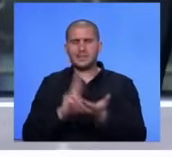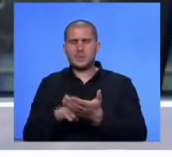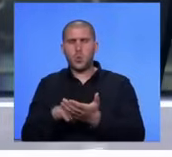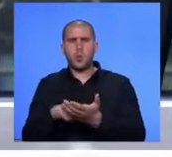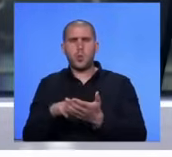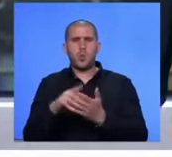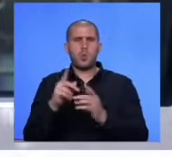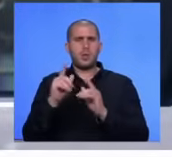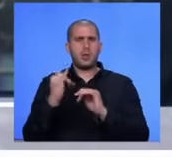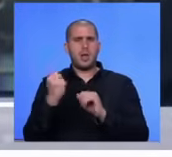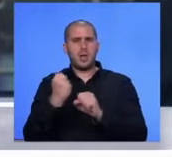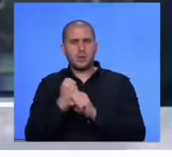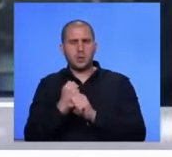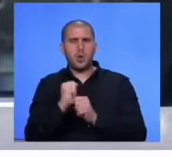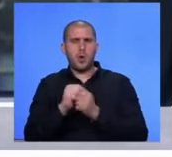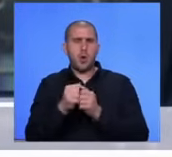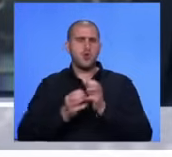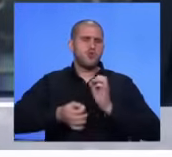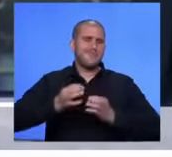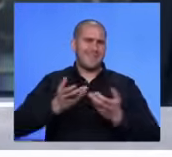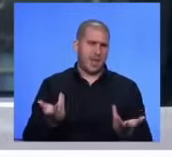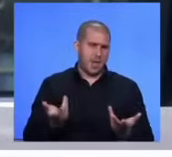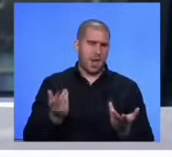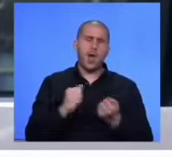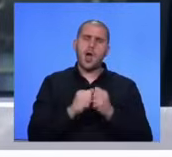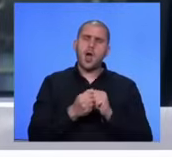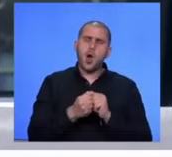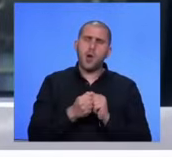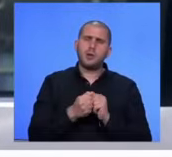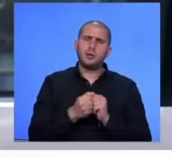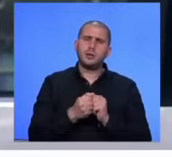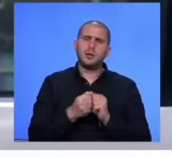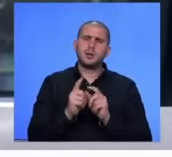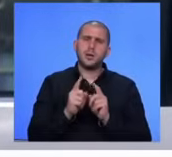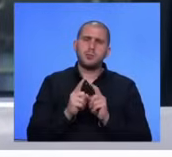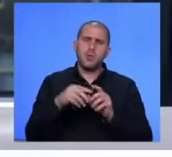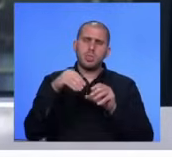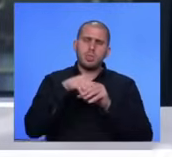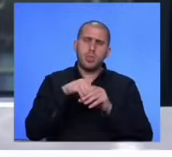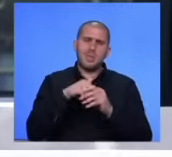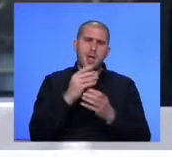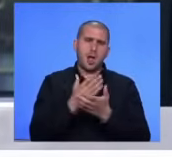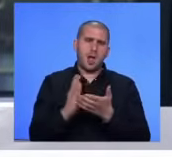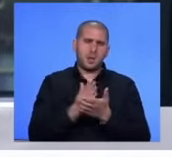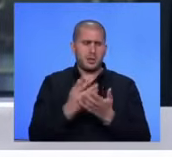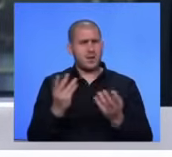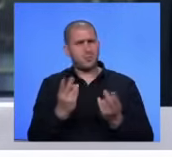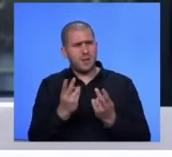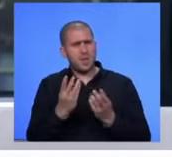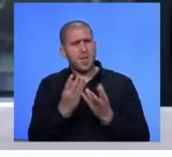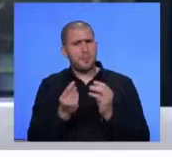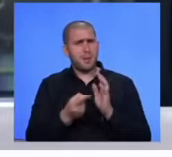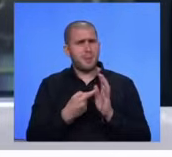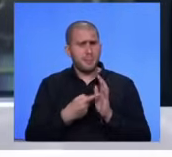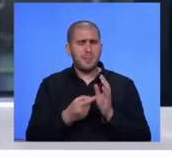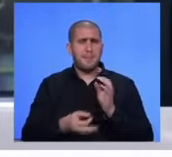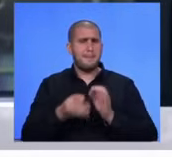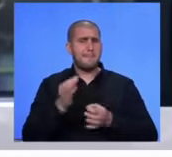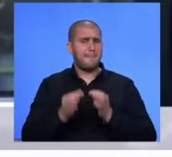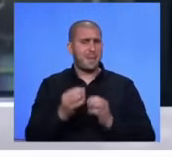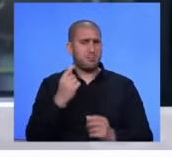לבין, לבין שפיטות, לבין תכני ההחלטות. בוודאי, הרבה פעמים okay. בית